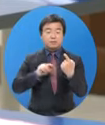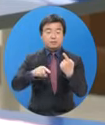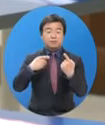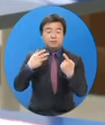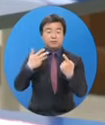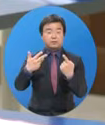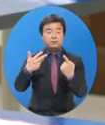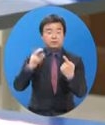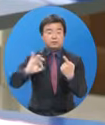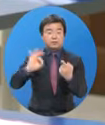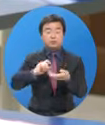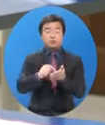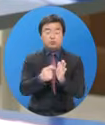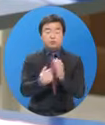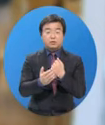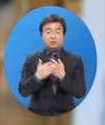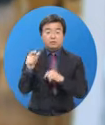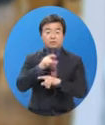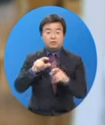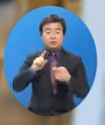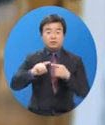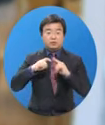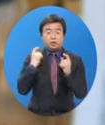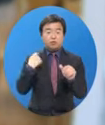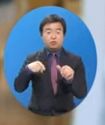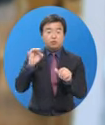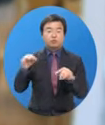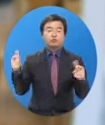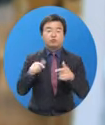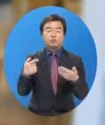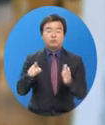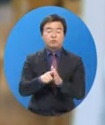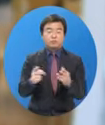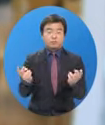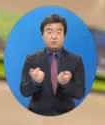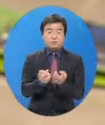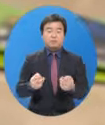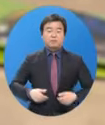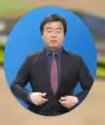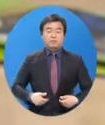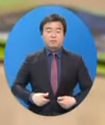유아교육비를 줄일 대책 마련이 시급한 것으로 나타났습니다. EBS 뉴스 박용필입니다.